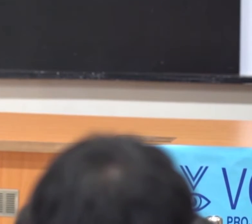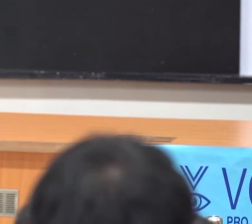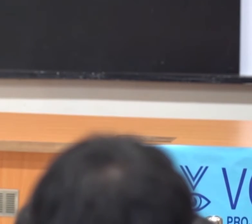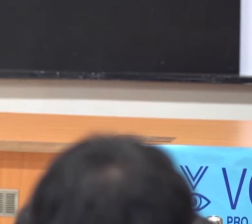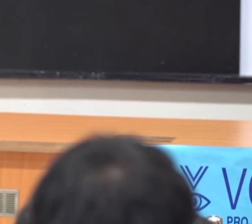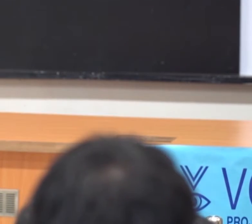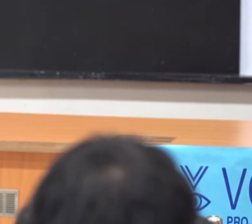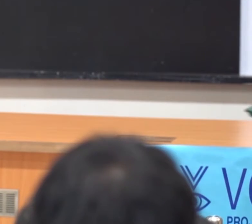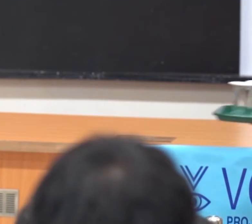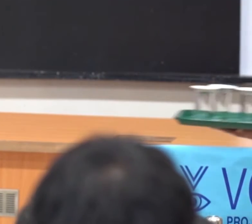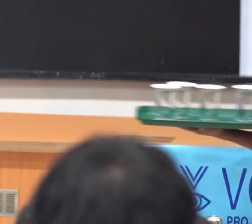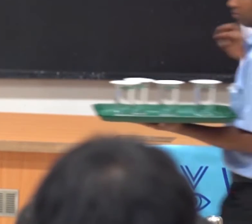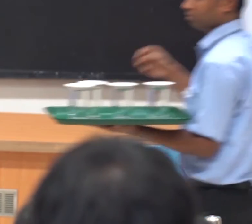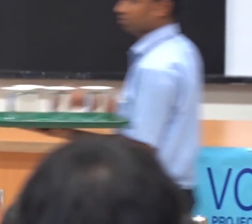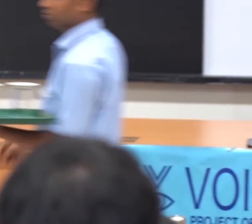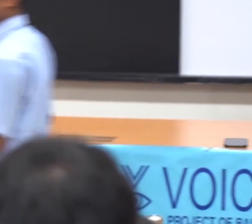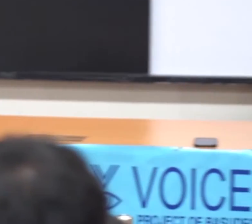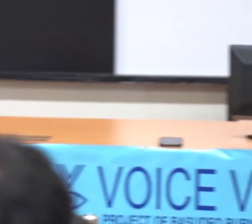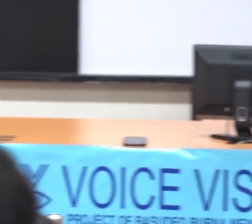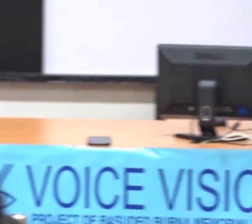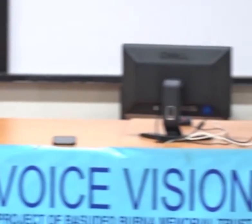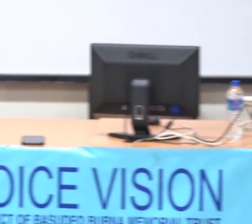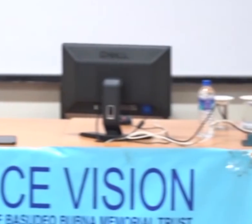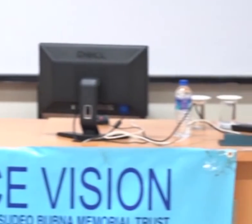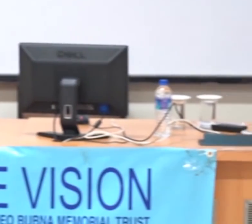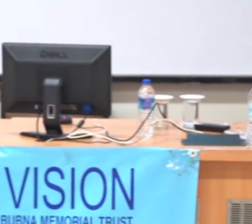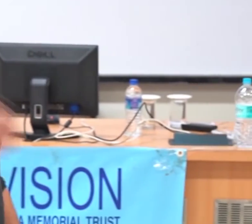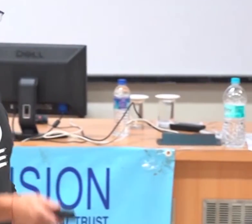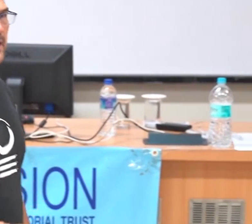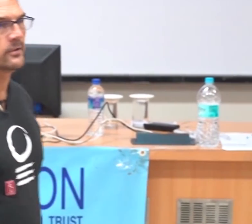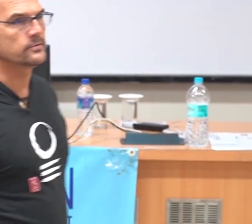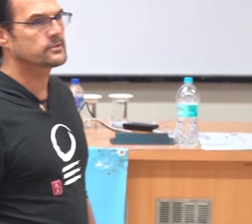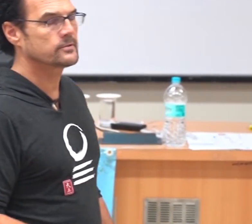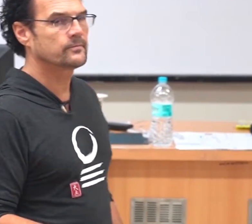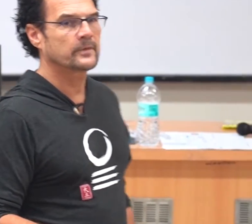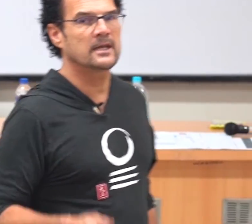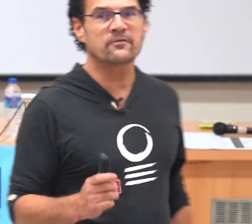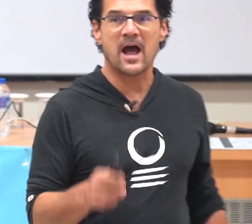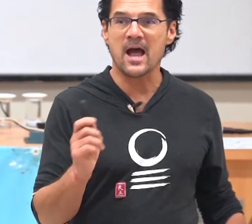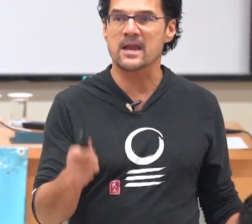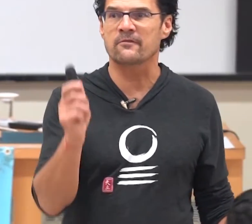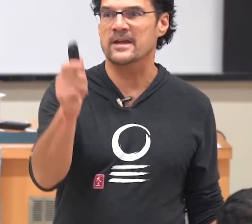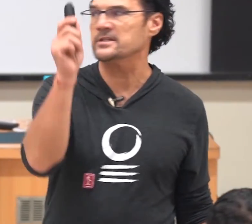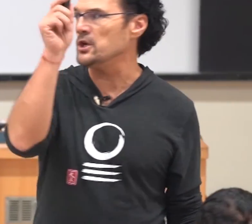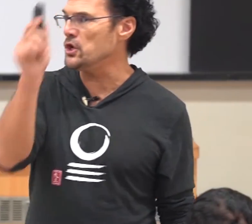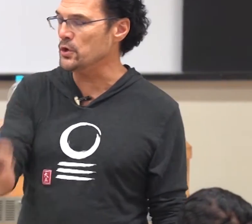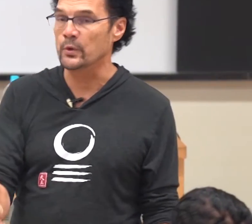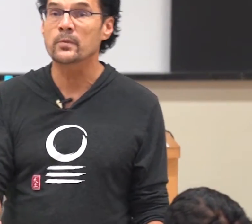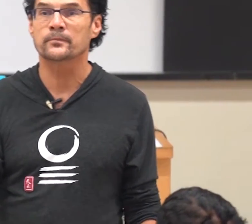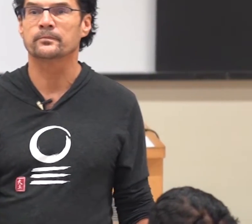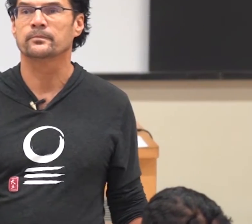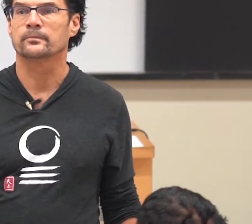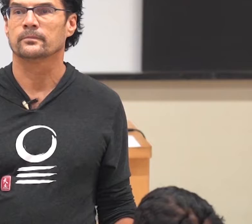योर टेनेसिटी आई लाइक your belief and your values. If I invest in